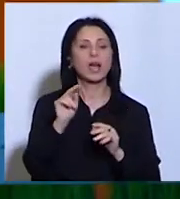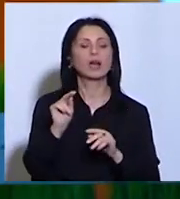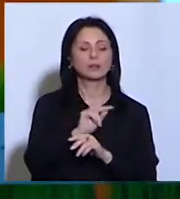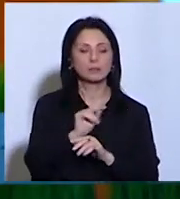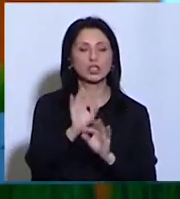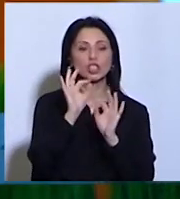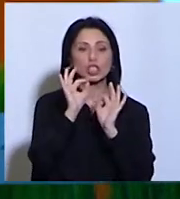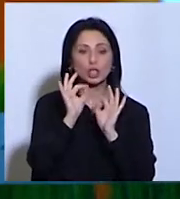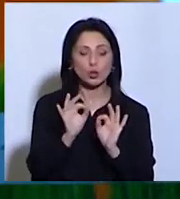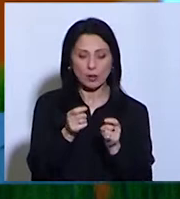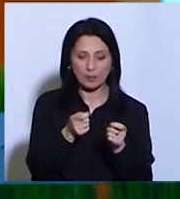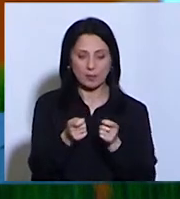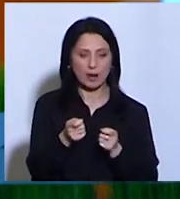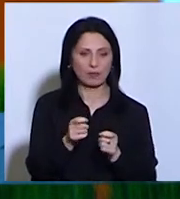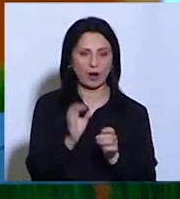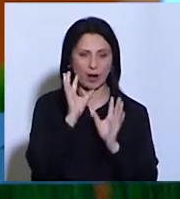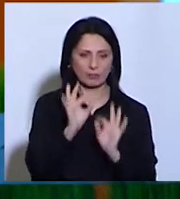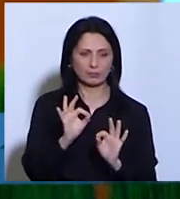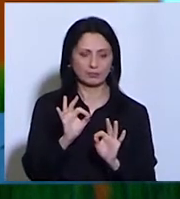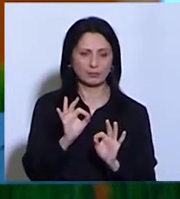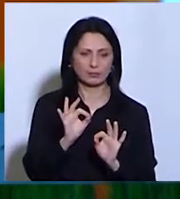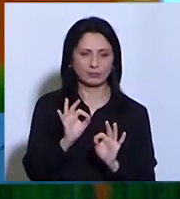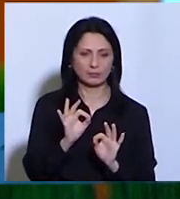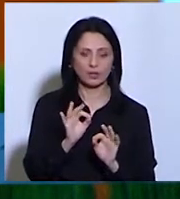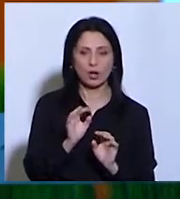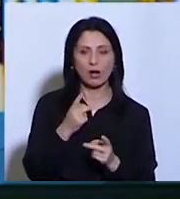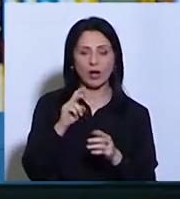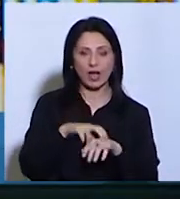ემორჩილება ესე იგი ექიმის